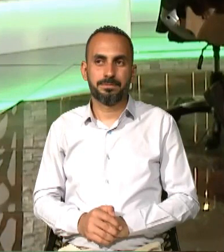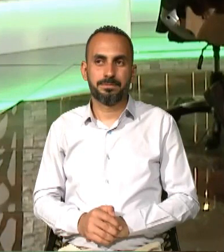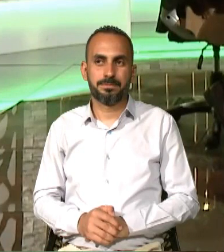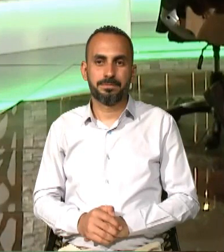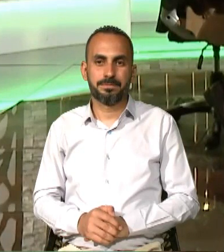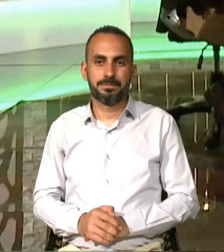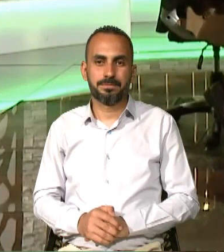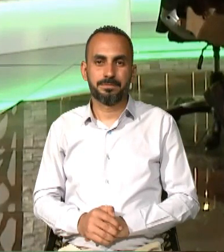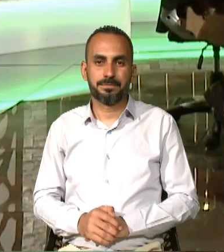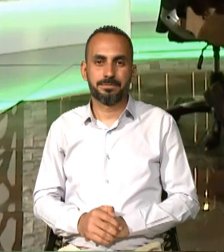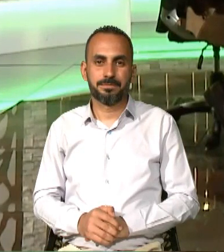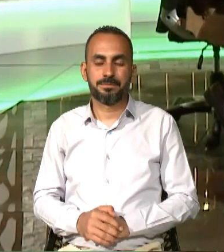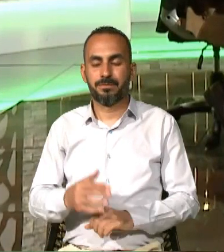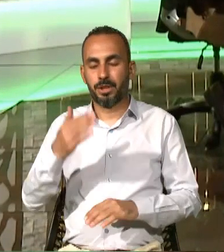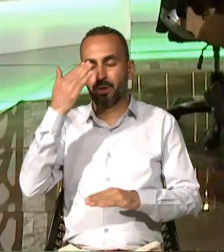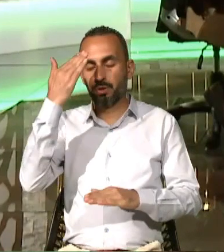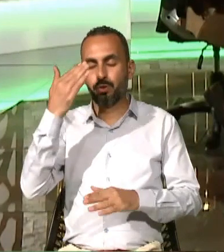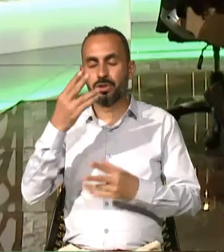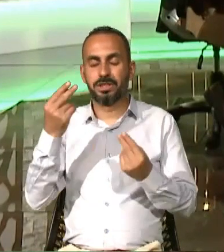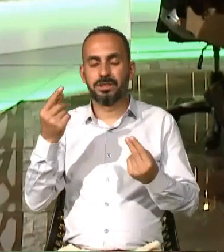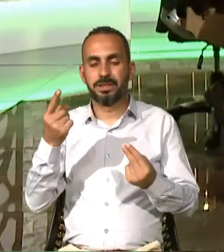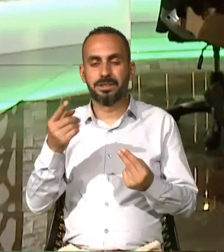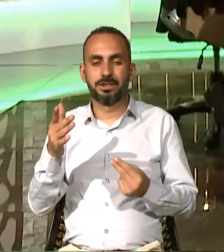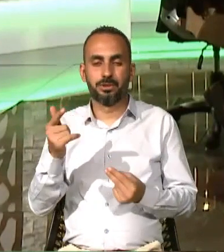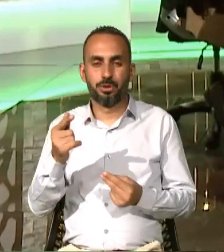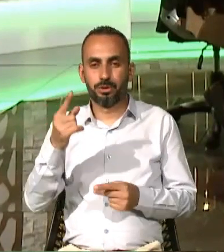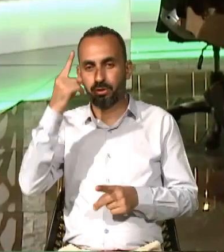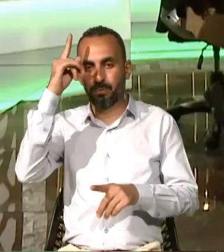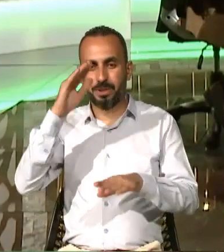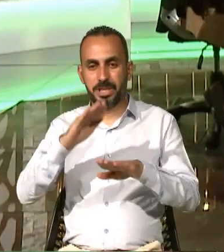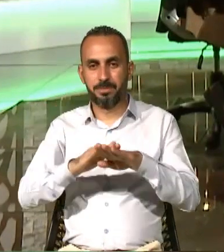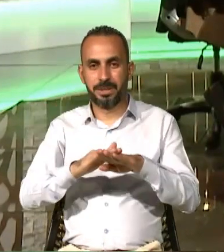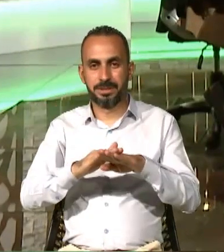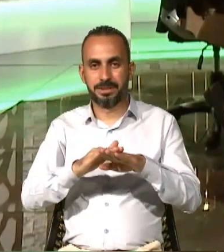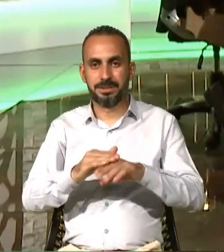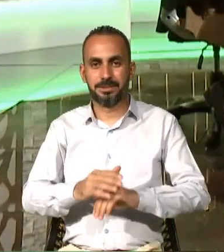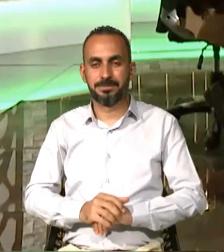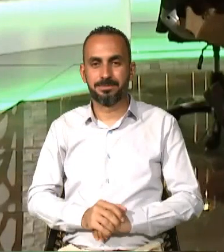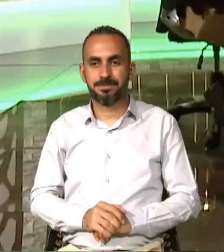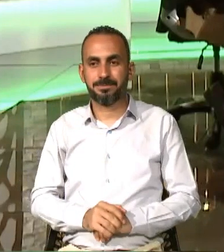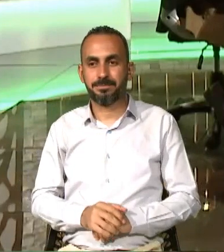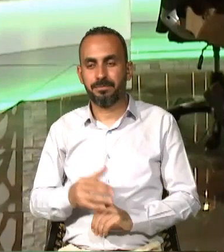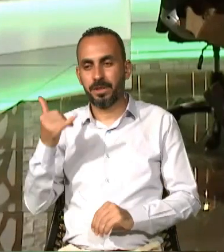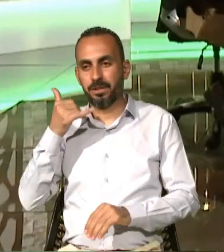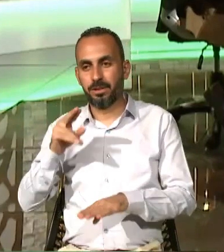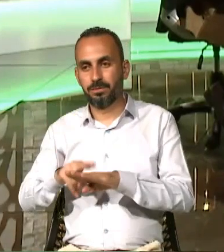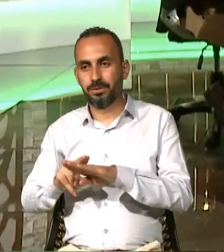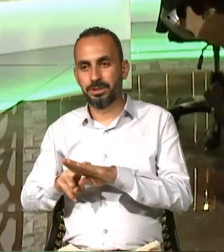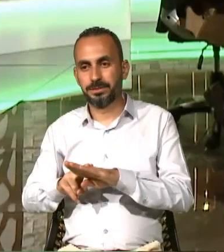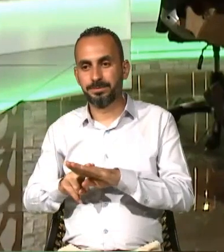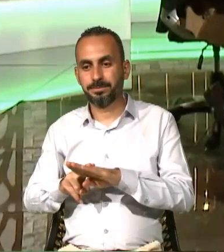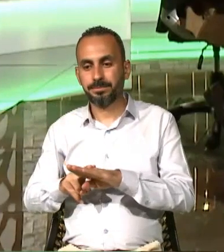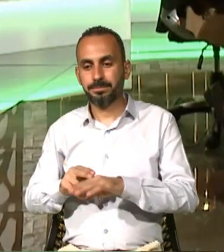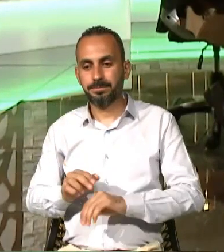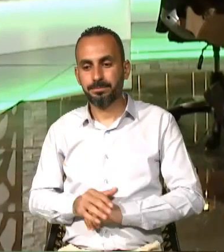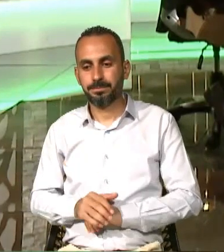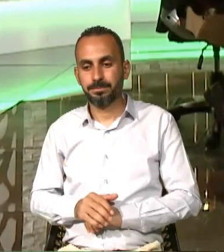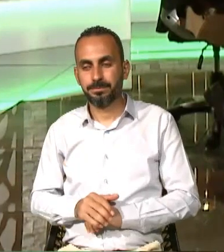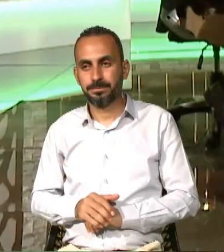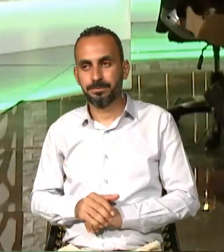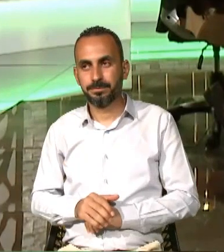امين يا اخت فريال، شكرا ليك، ربي يباركك لاجل مداخلاتك الجميله. الو. ايوه. الو.